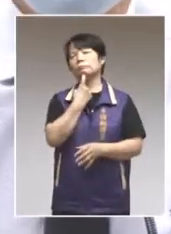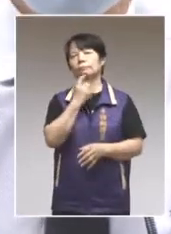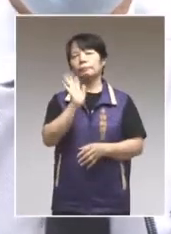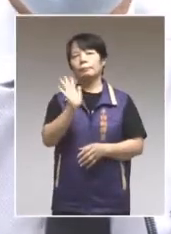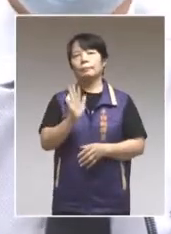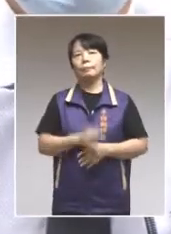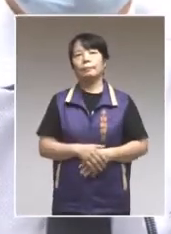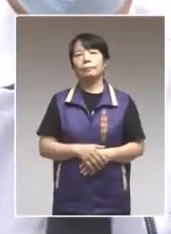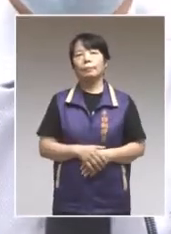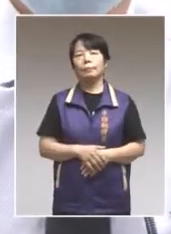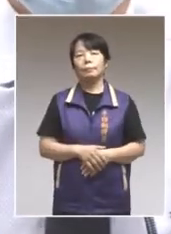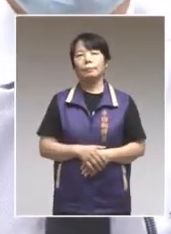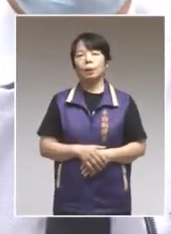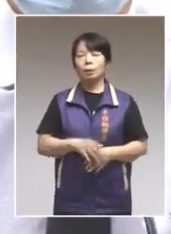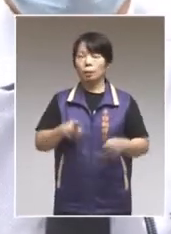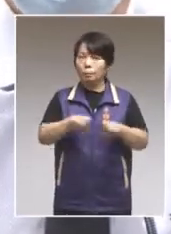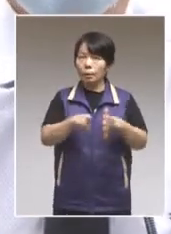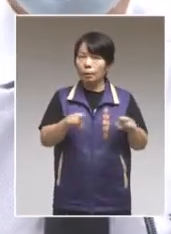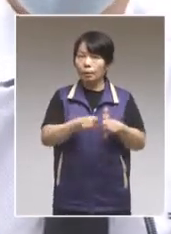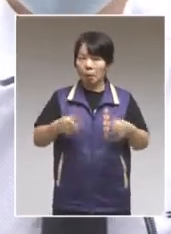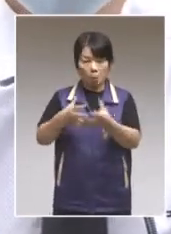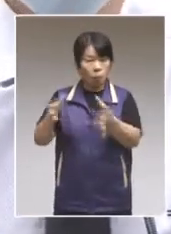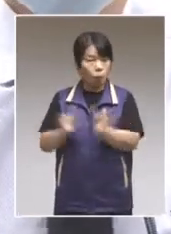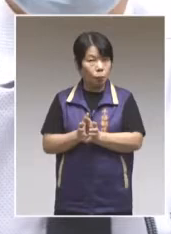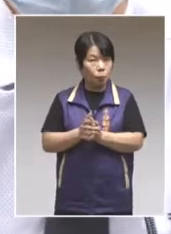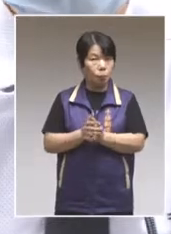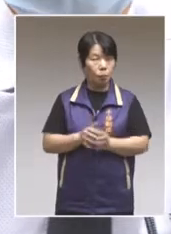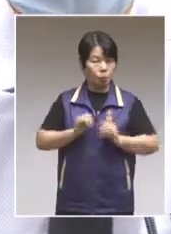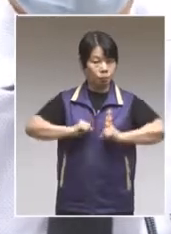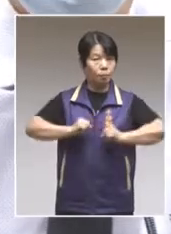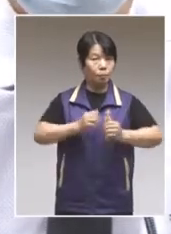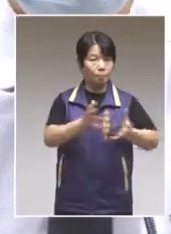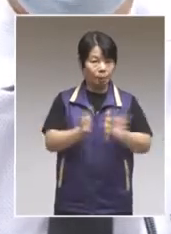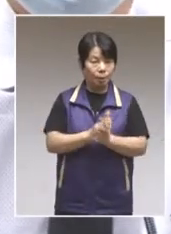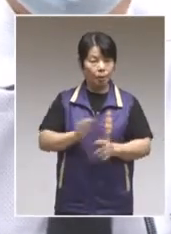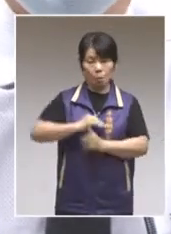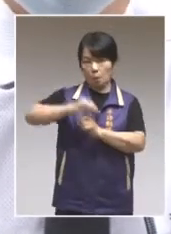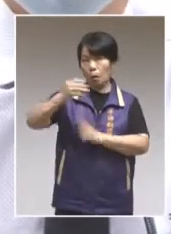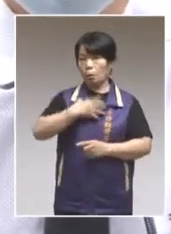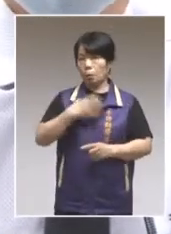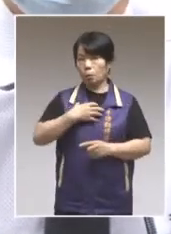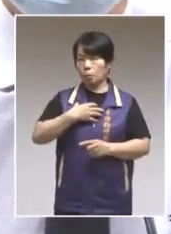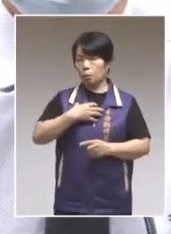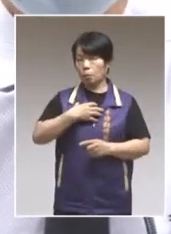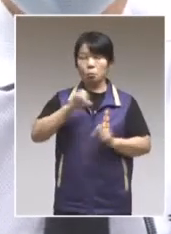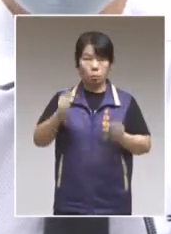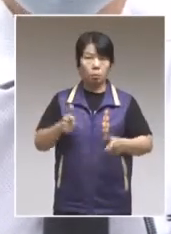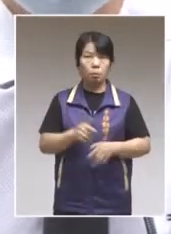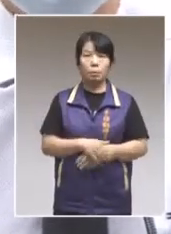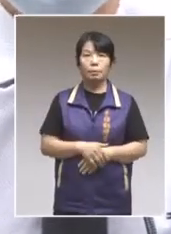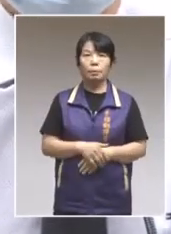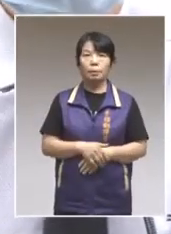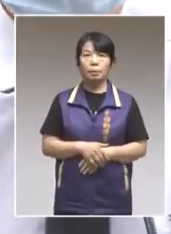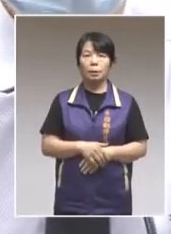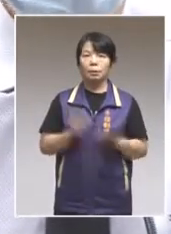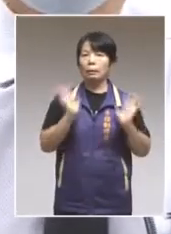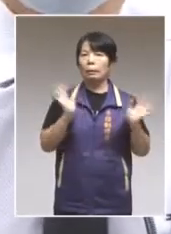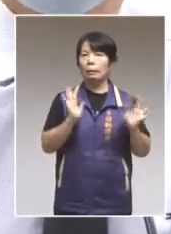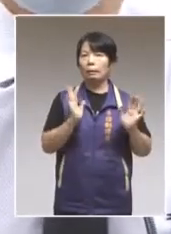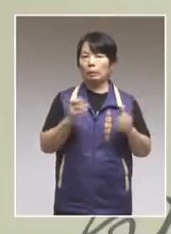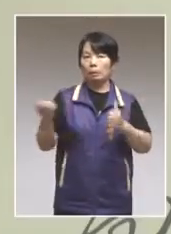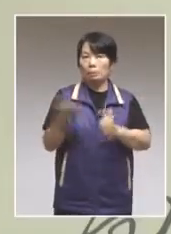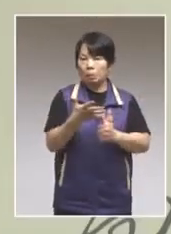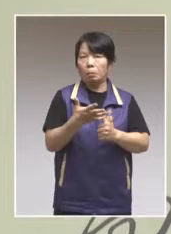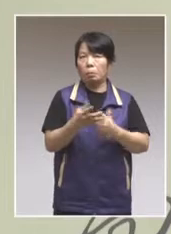那不过对于一般的族群来说，虽然我们不是高危险群啊，不过小朋友染疫了以